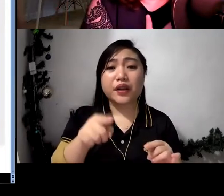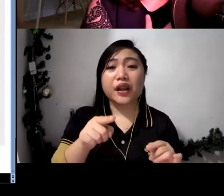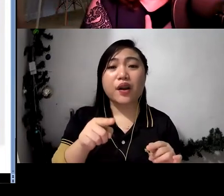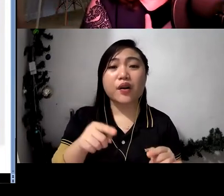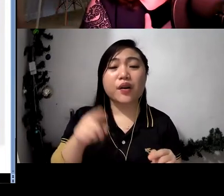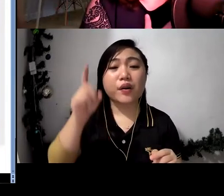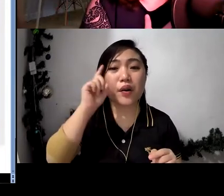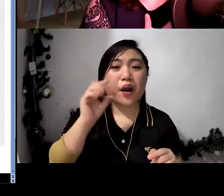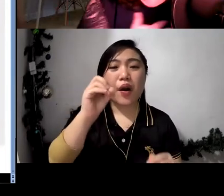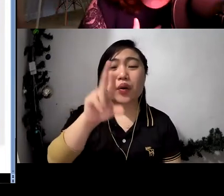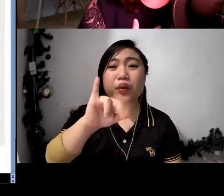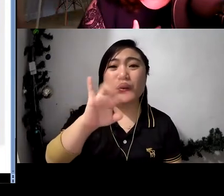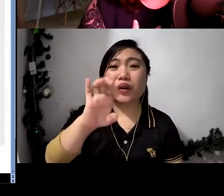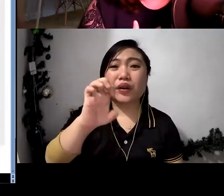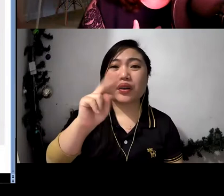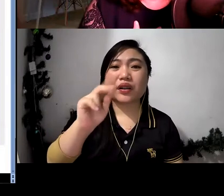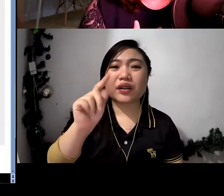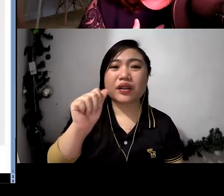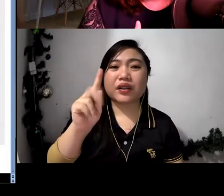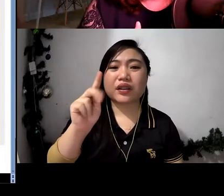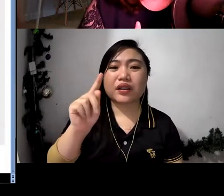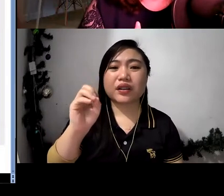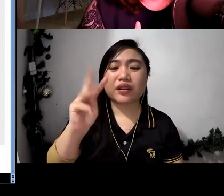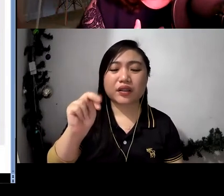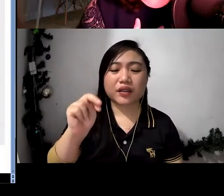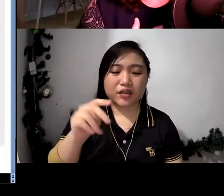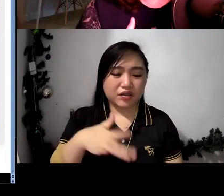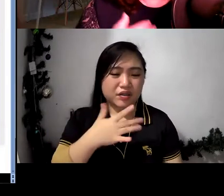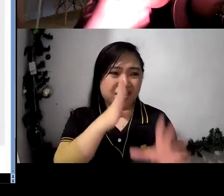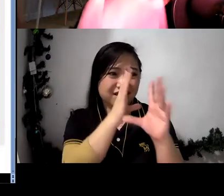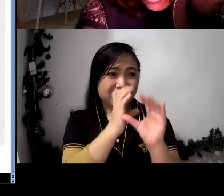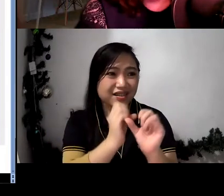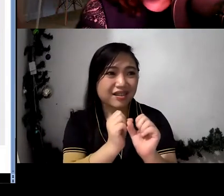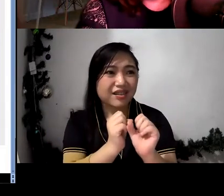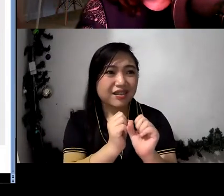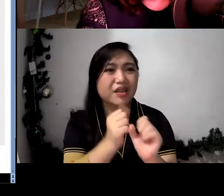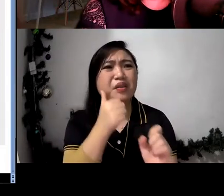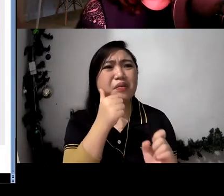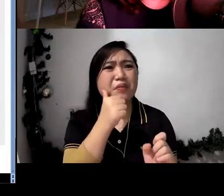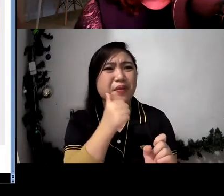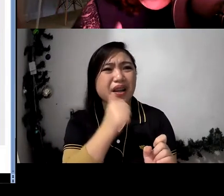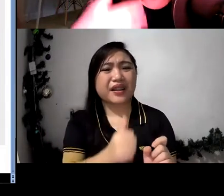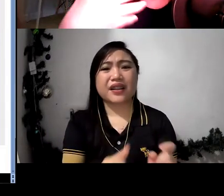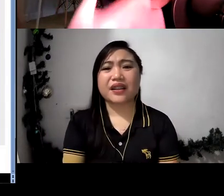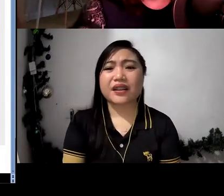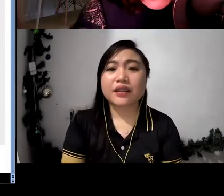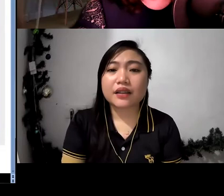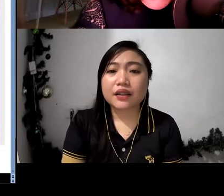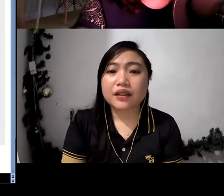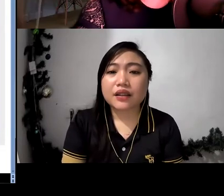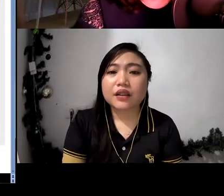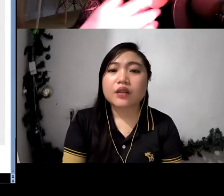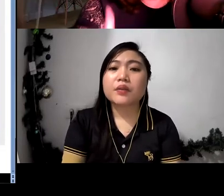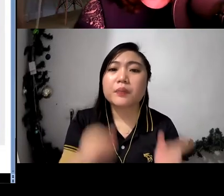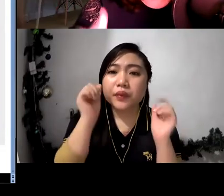ka, pero ang attraction mo, nakakaramdam ka ng attraction sa kapwa mo babae. Okay? So that's also possible that you